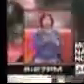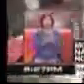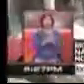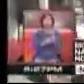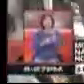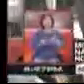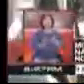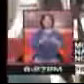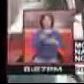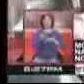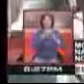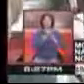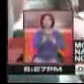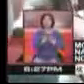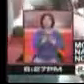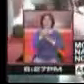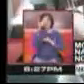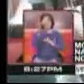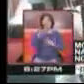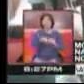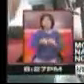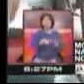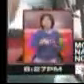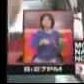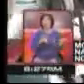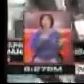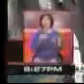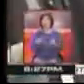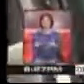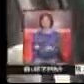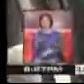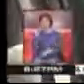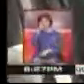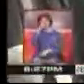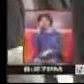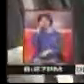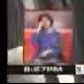hindi nila alam kasi, sir, yung ano. Erwin Tulfo, News 5.